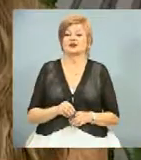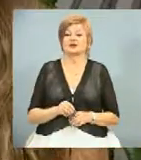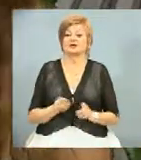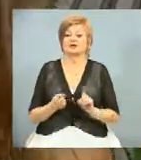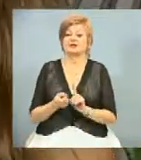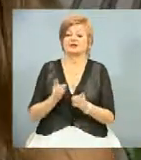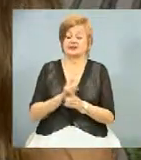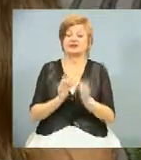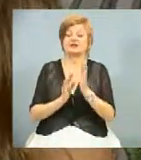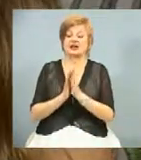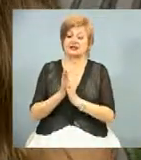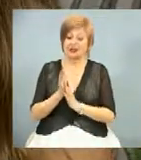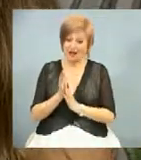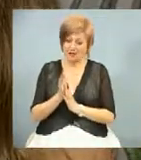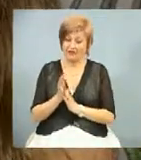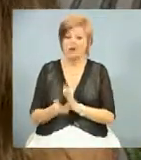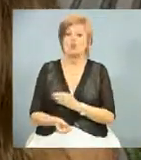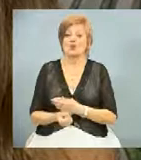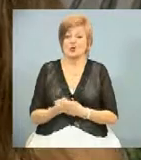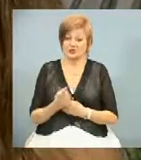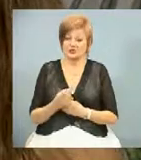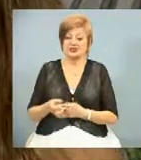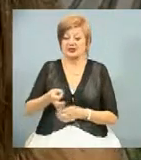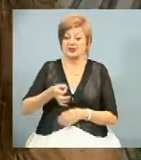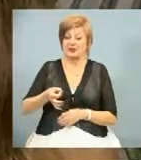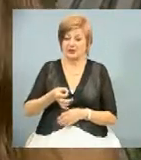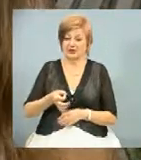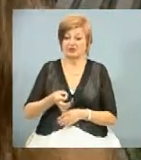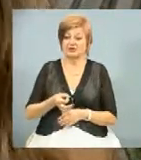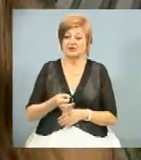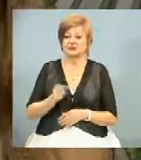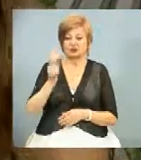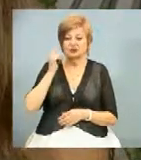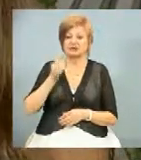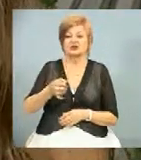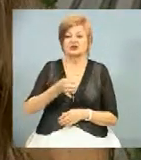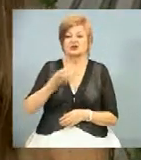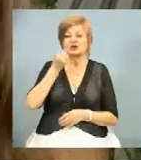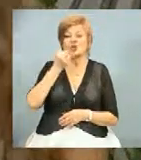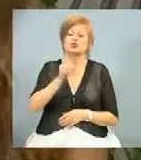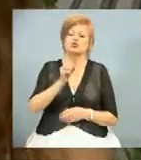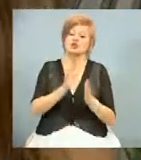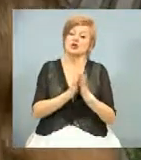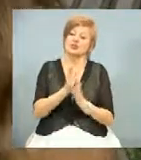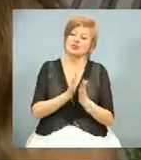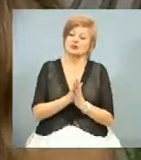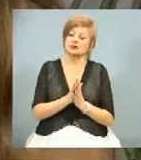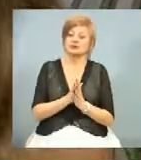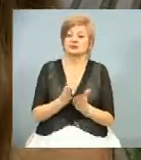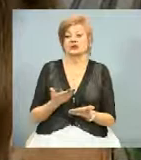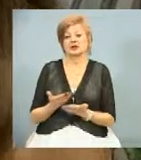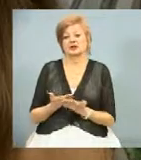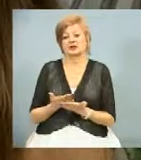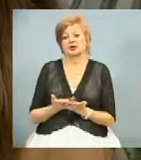заміну травам, лікарським травам, точніше, прийшли пігулки. Так. Як ти гадаєш, а пігулки краще, ніж рослини? Чи рослини,